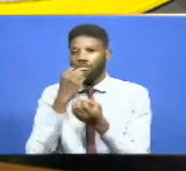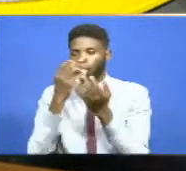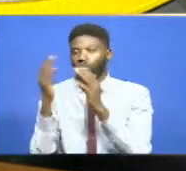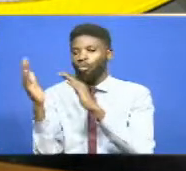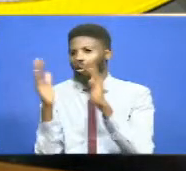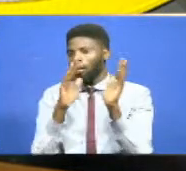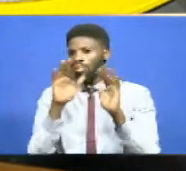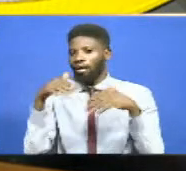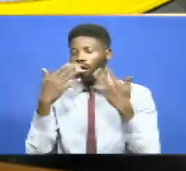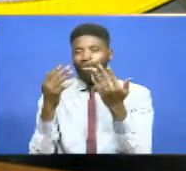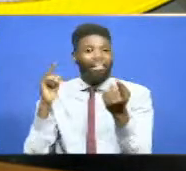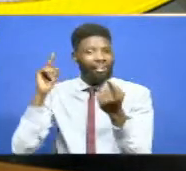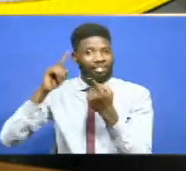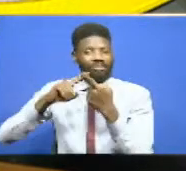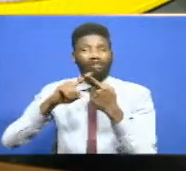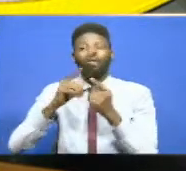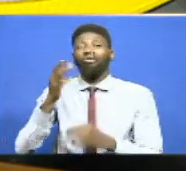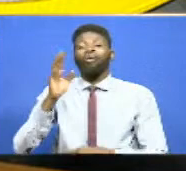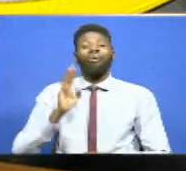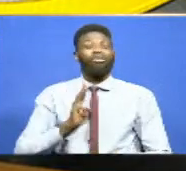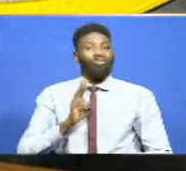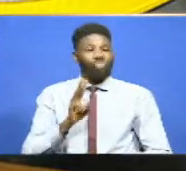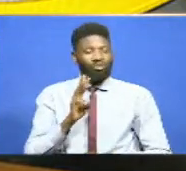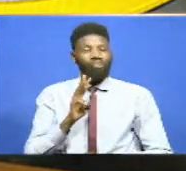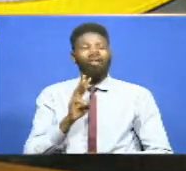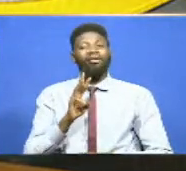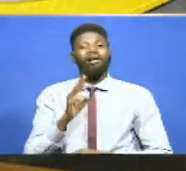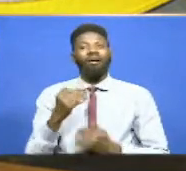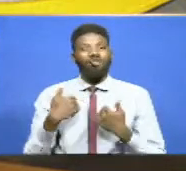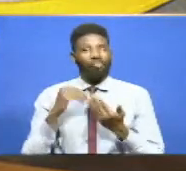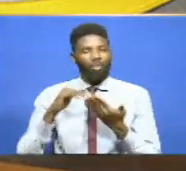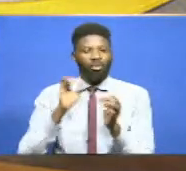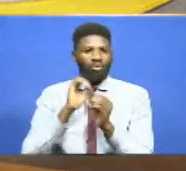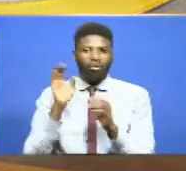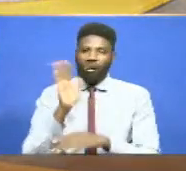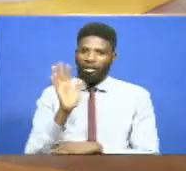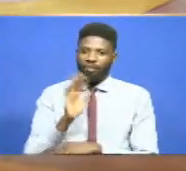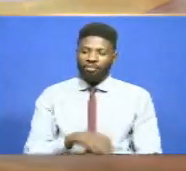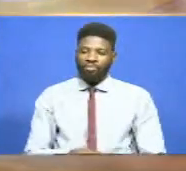Hadi atakaporidhia Maulana, sina la ziada. Kwa heri.